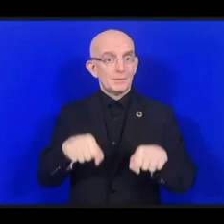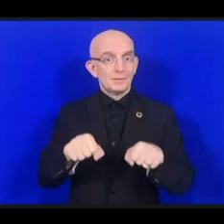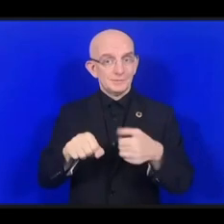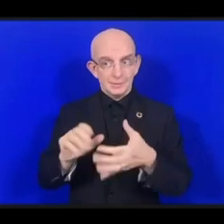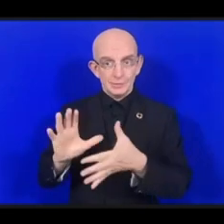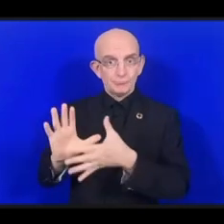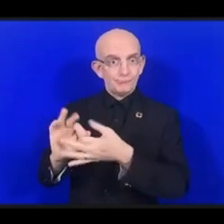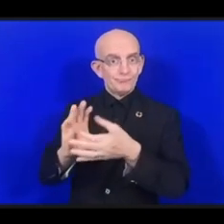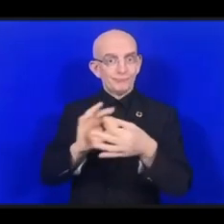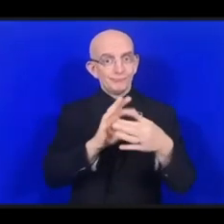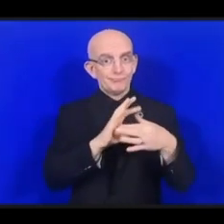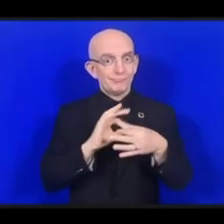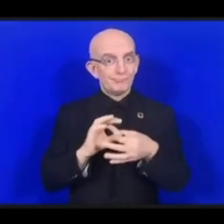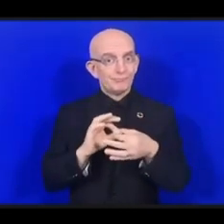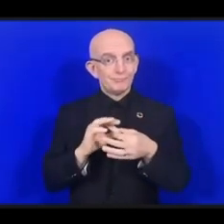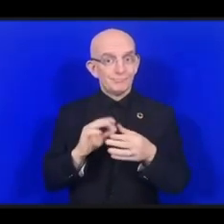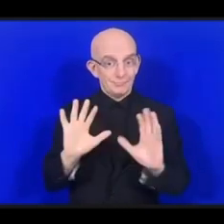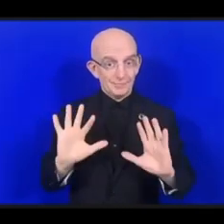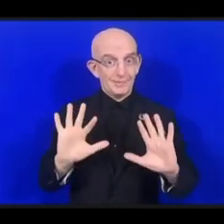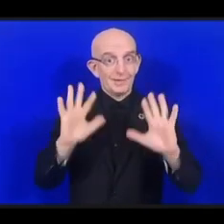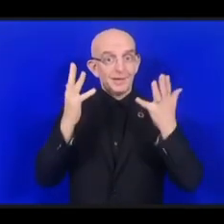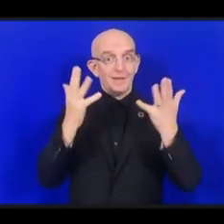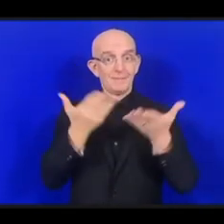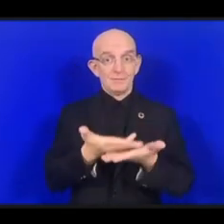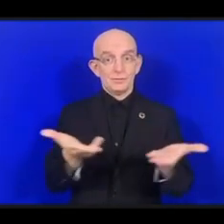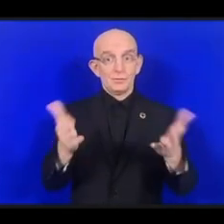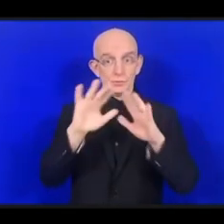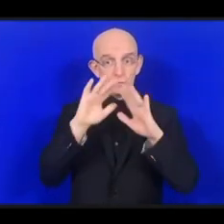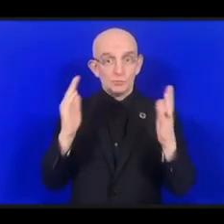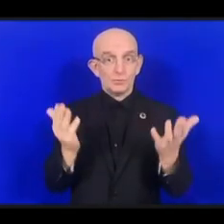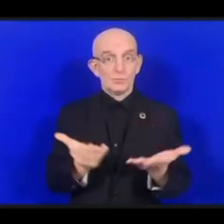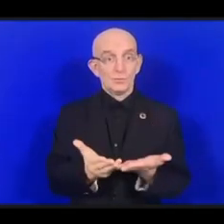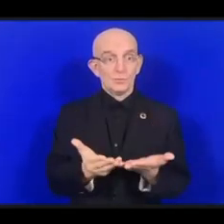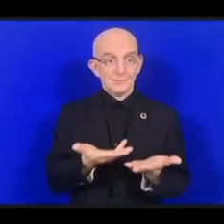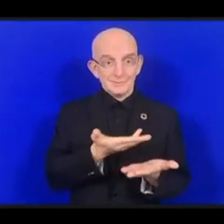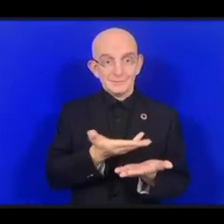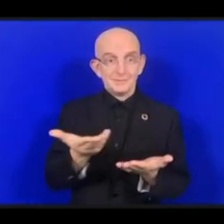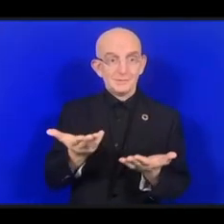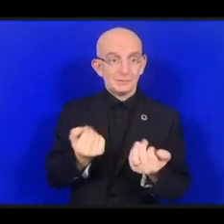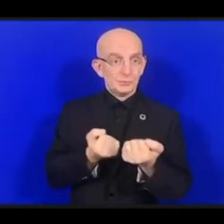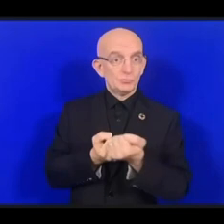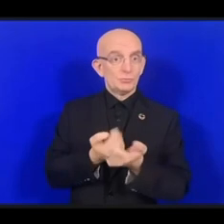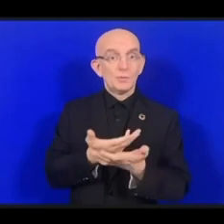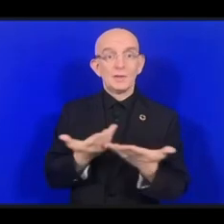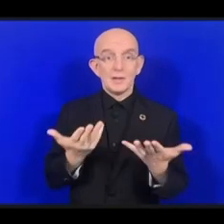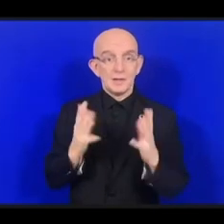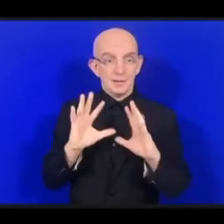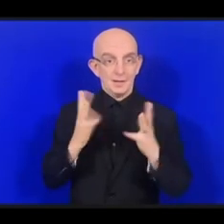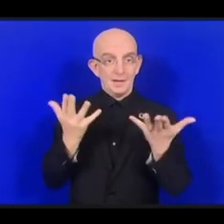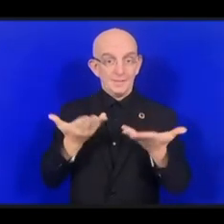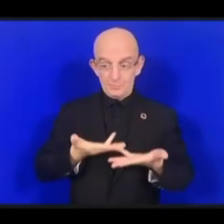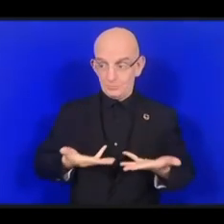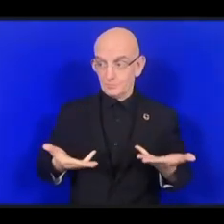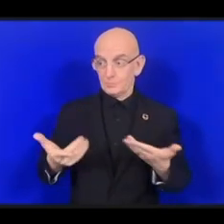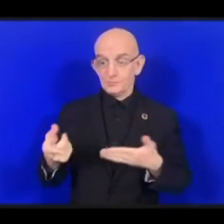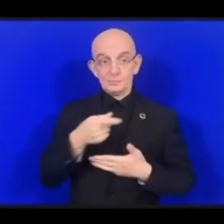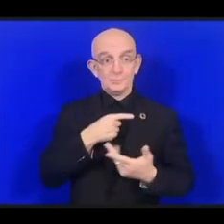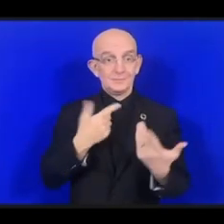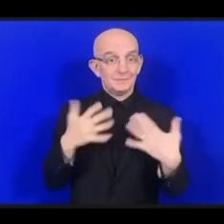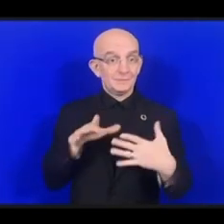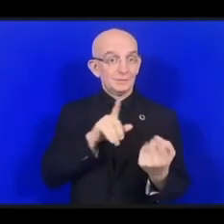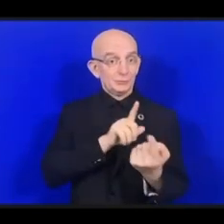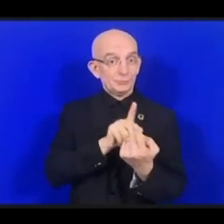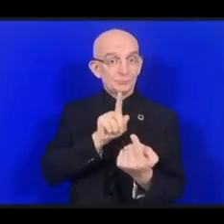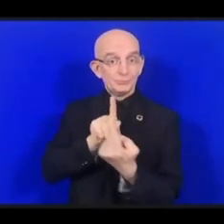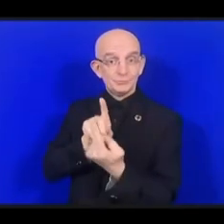世界上所有的生命体呢，都要由它周围的生命体来支撑，所以我对于互联